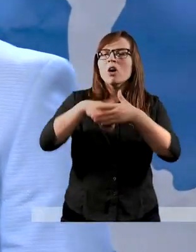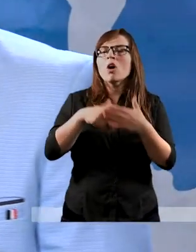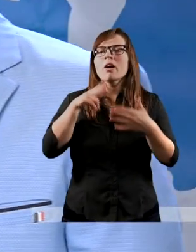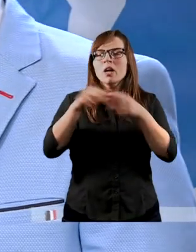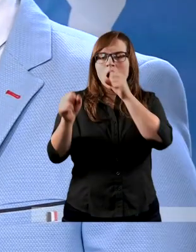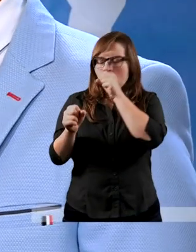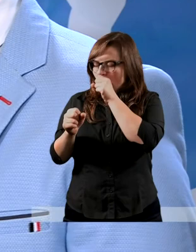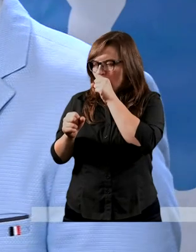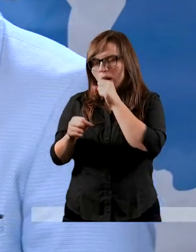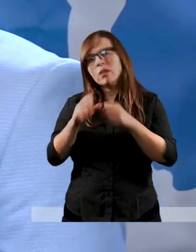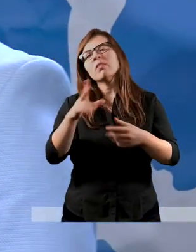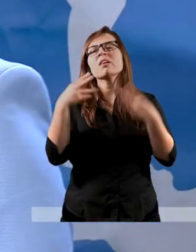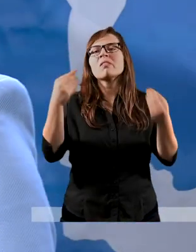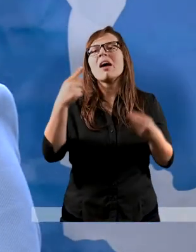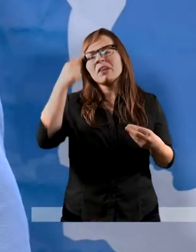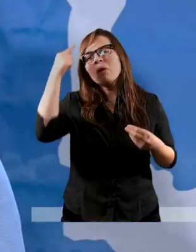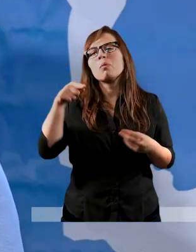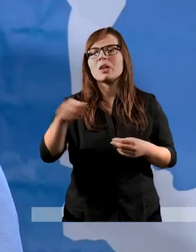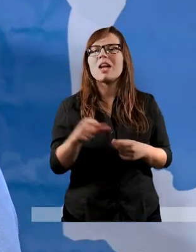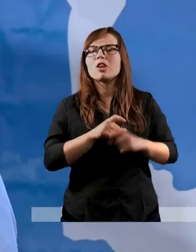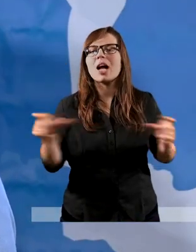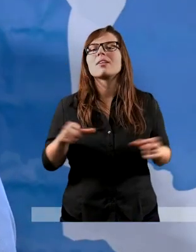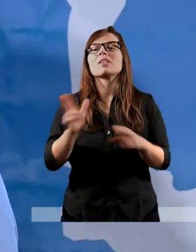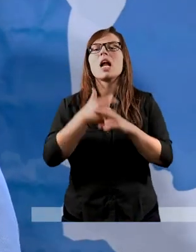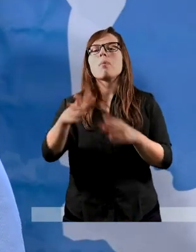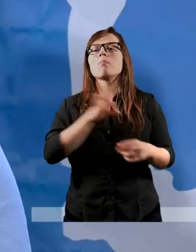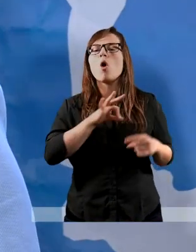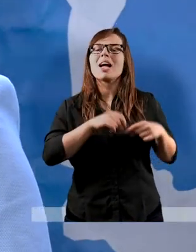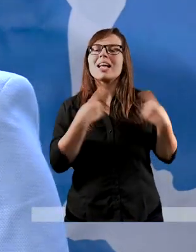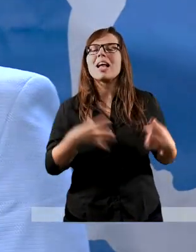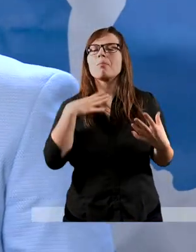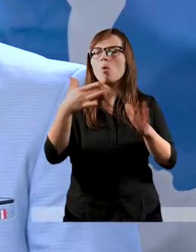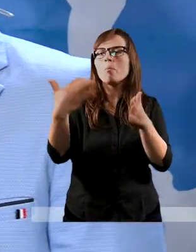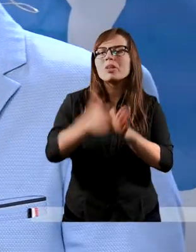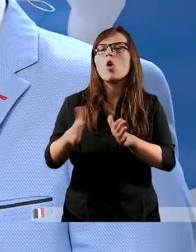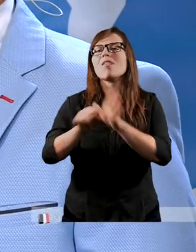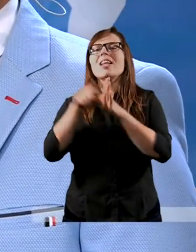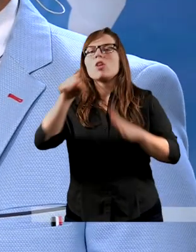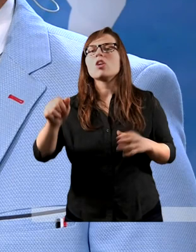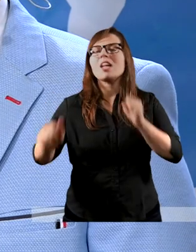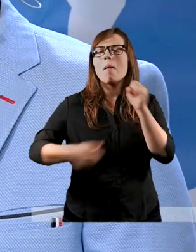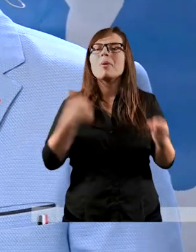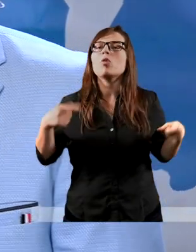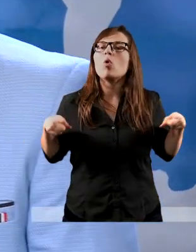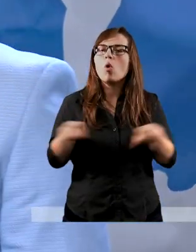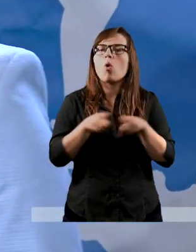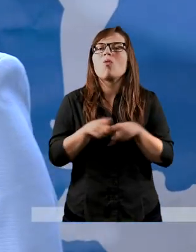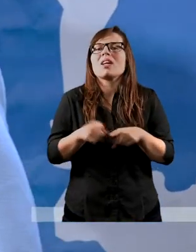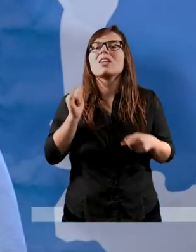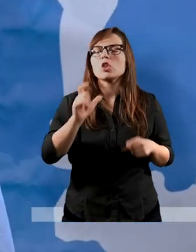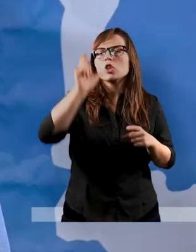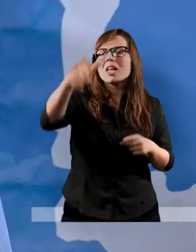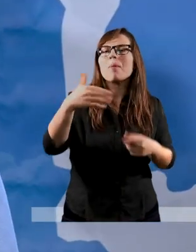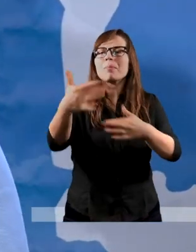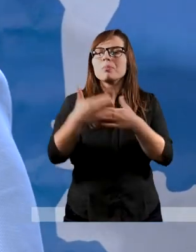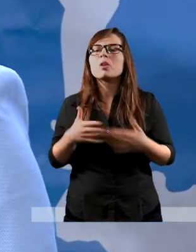się na pielgrzymkach, wspaniale wspominam ten czas i to był ten czas, kiedy to moje serce było przygotowywane do tego, żeby również w tym